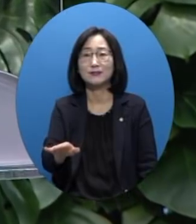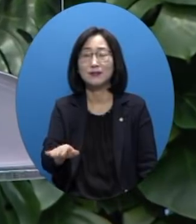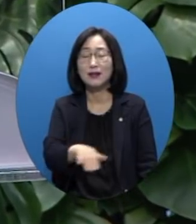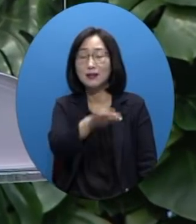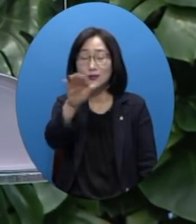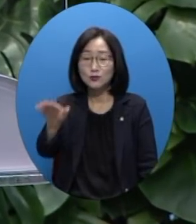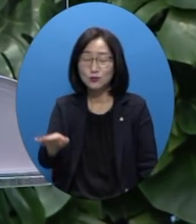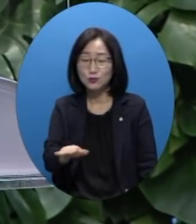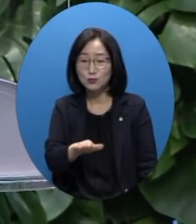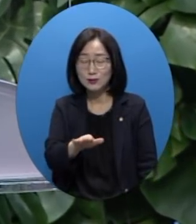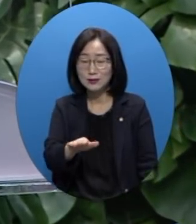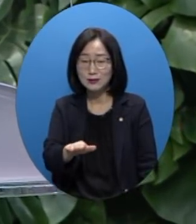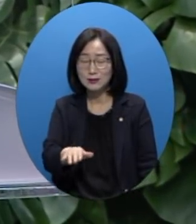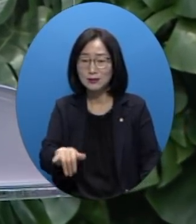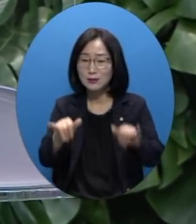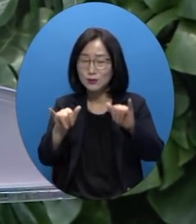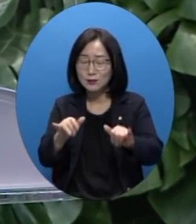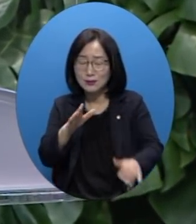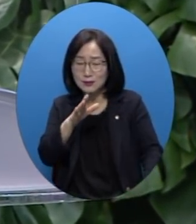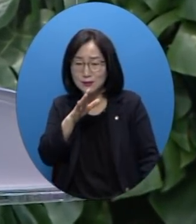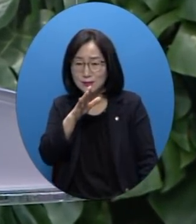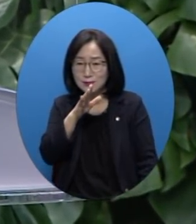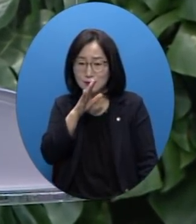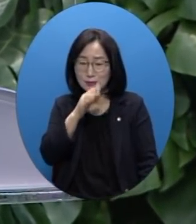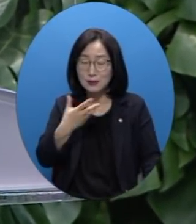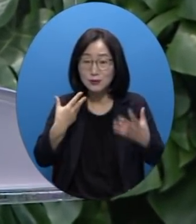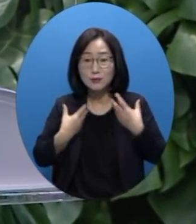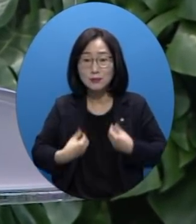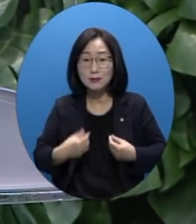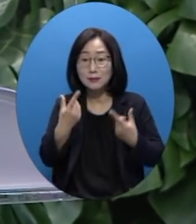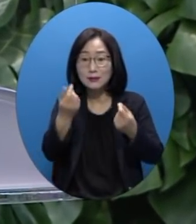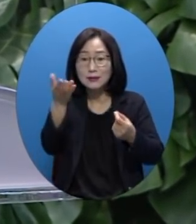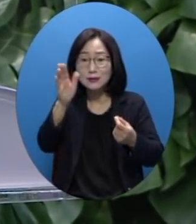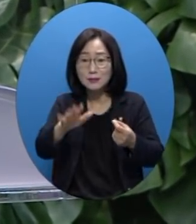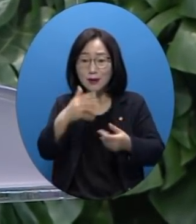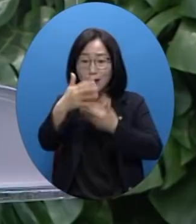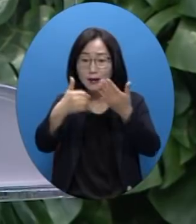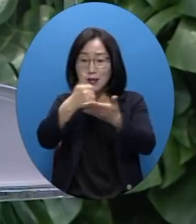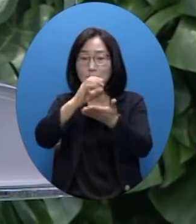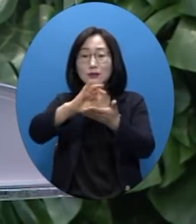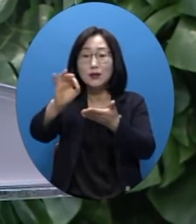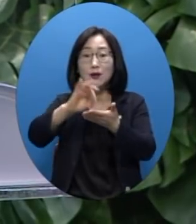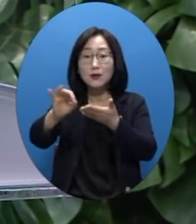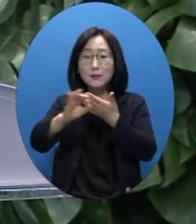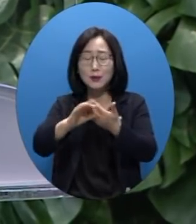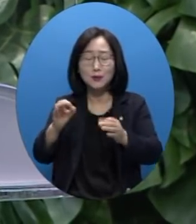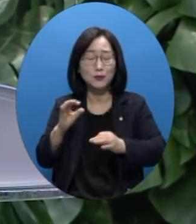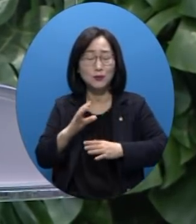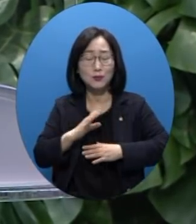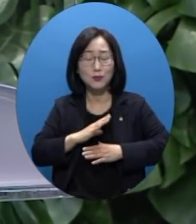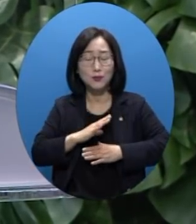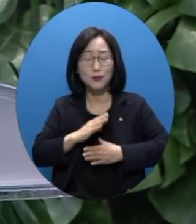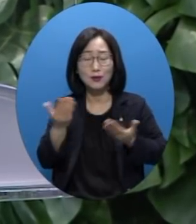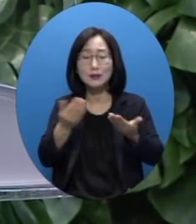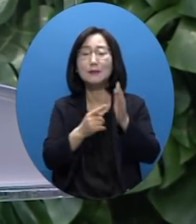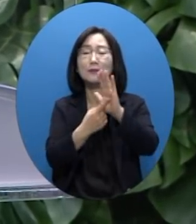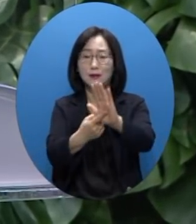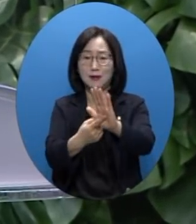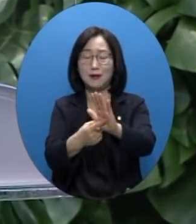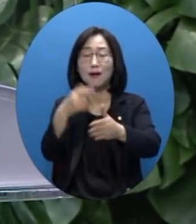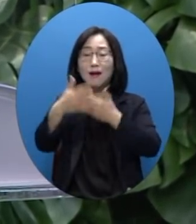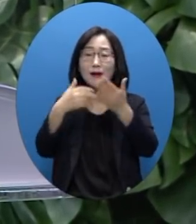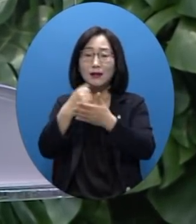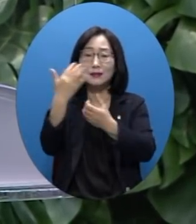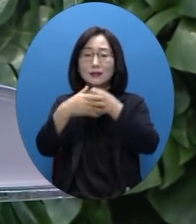우리 존재가 그렇게 절망적인 존재가 됐다고 할지라도 주님의 손에 붙들리기만 하면 놀라운 역사가 나타나는 것입니다. 하나님의